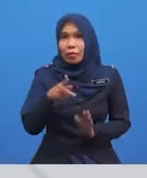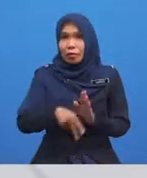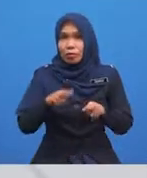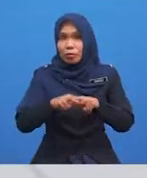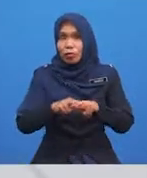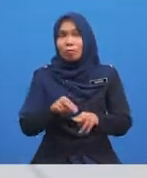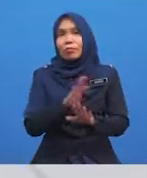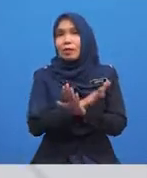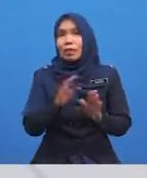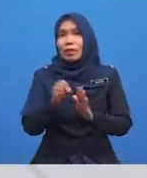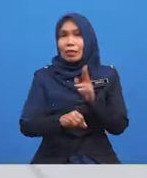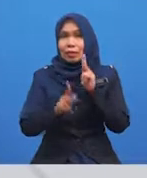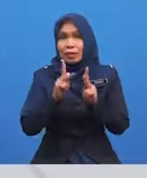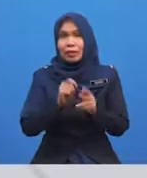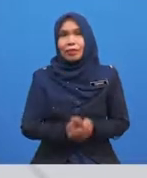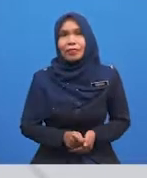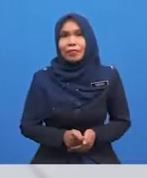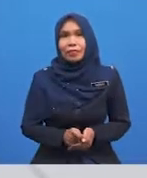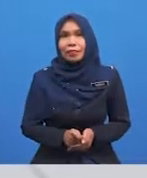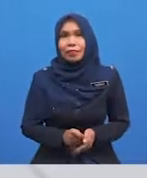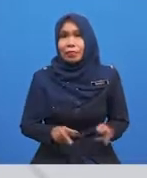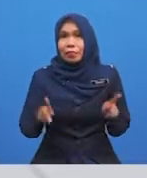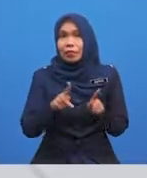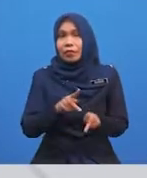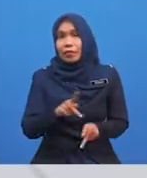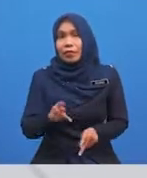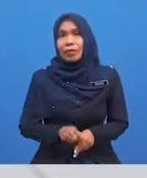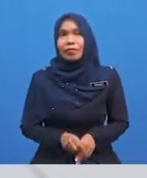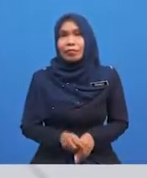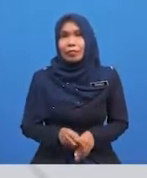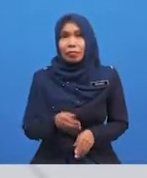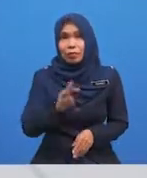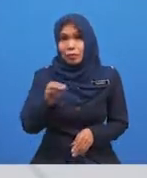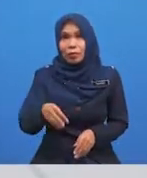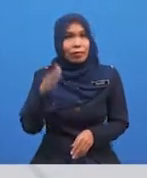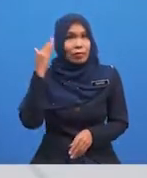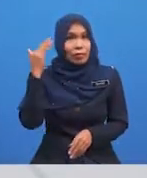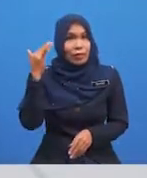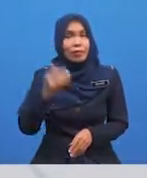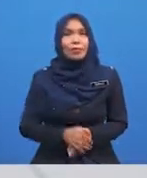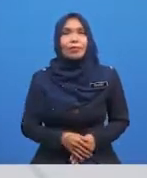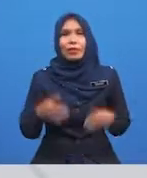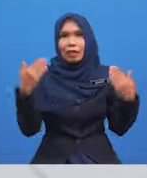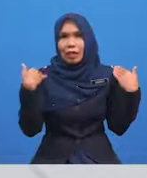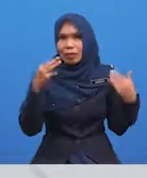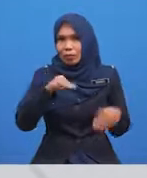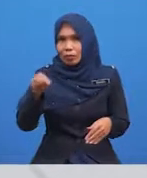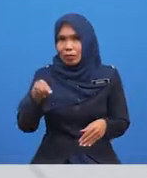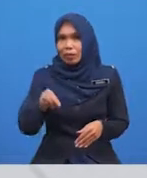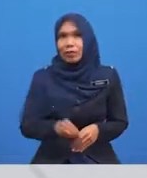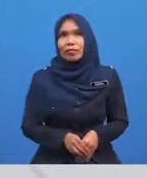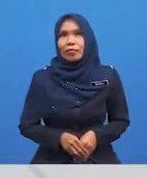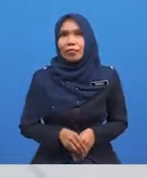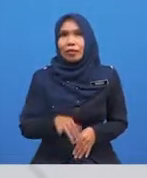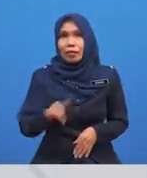tidak sekata. Pernahkah murid-murid mendengar perkataan tidak sekata? Ada murid-murid yang pernah mendengar dan ada